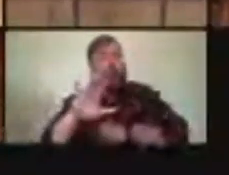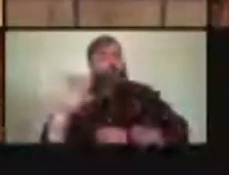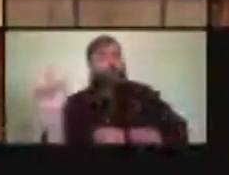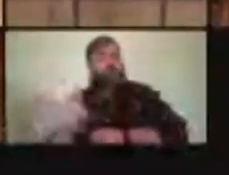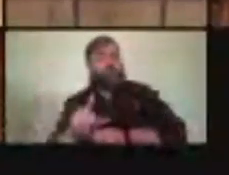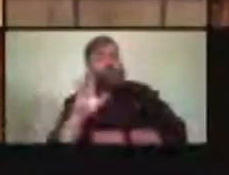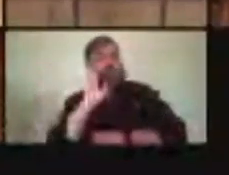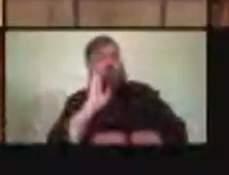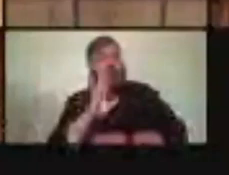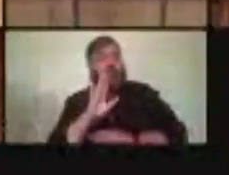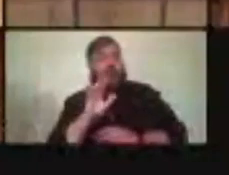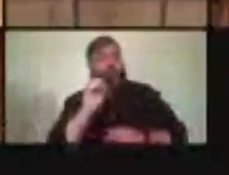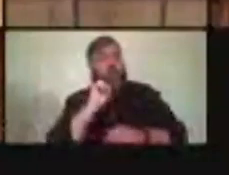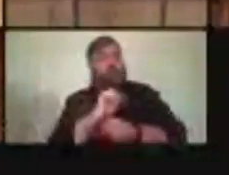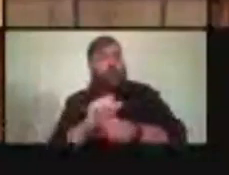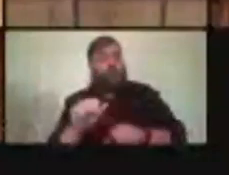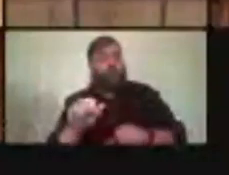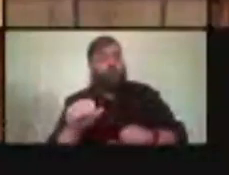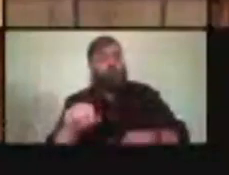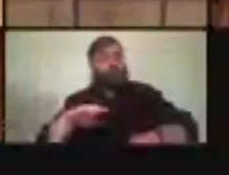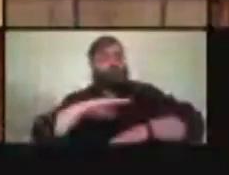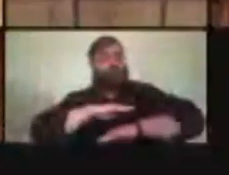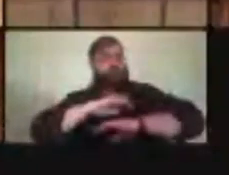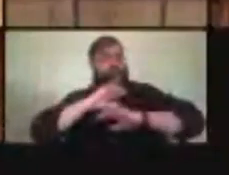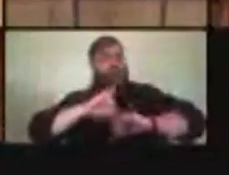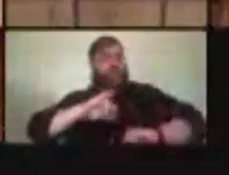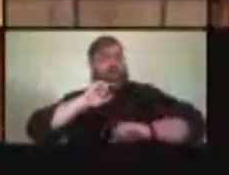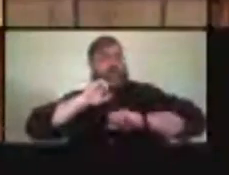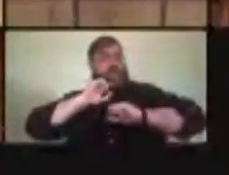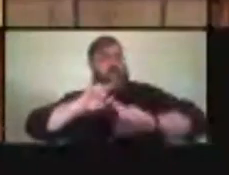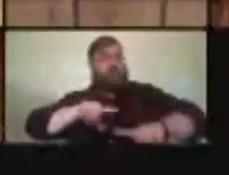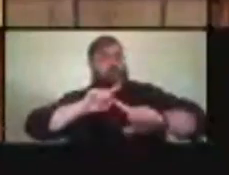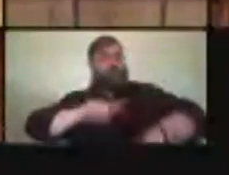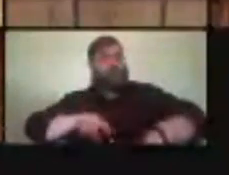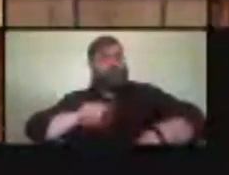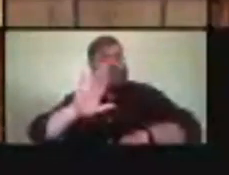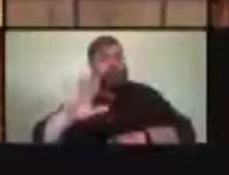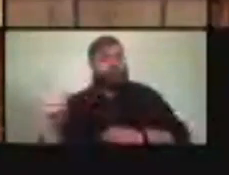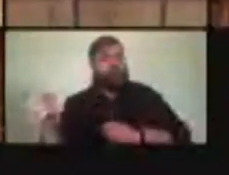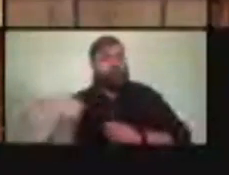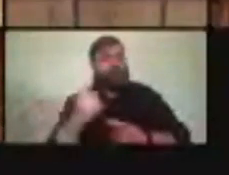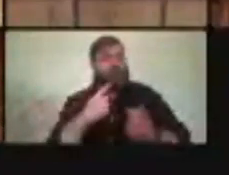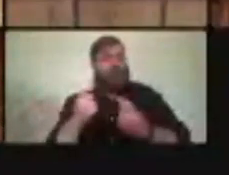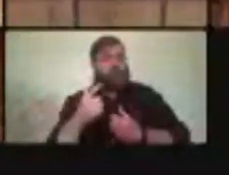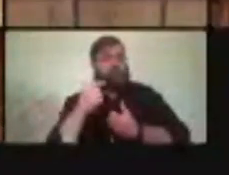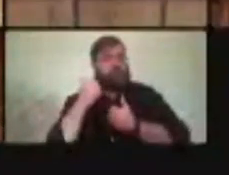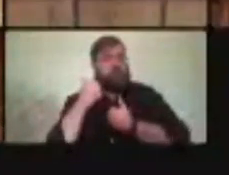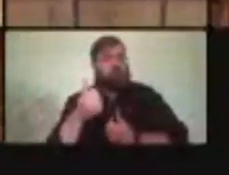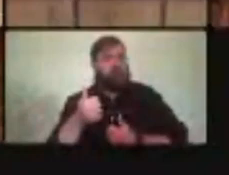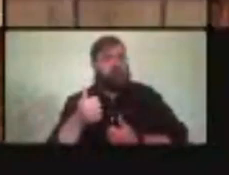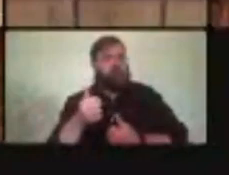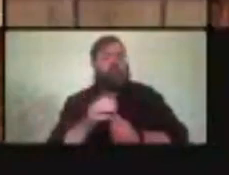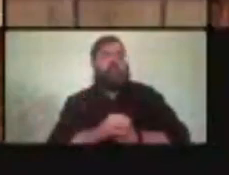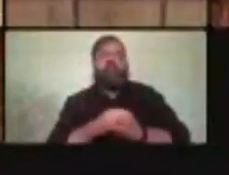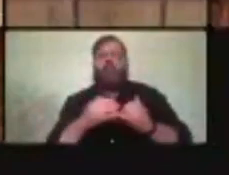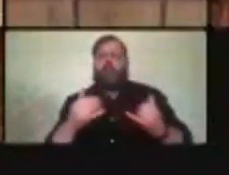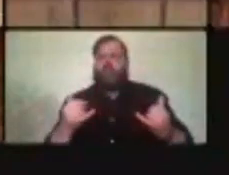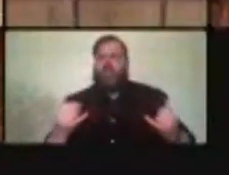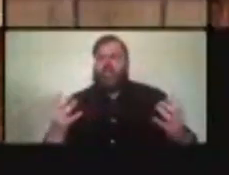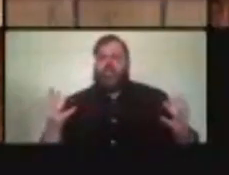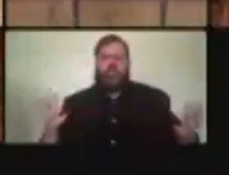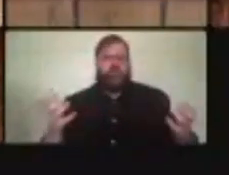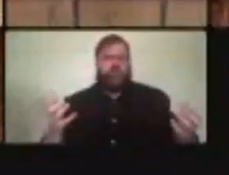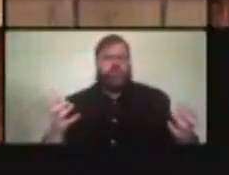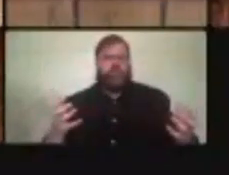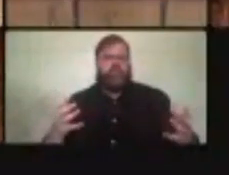maswali ya ziada. Bidankin, tumesikia swali lako na tutalishughulikia katika kalenda ya